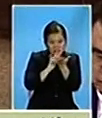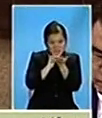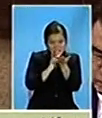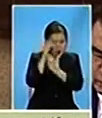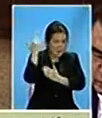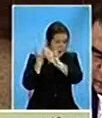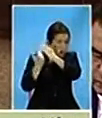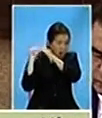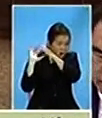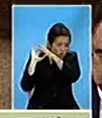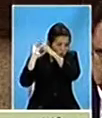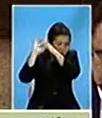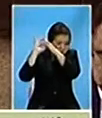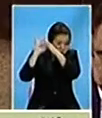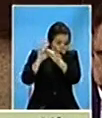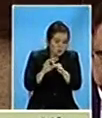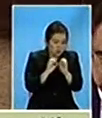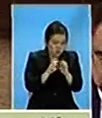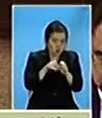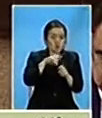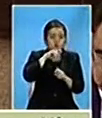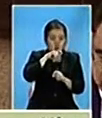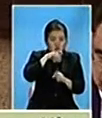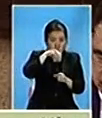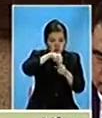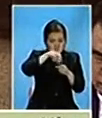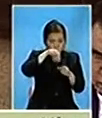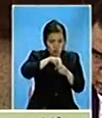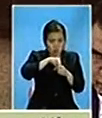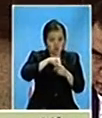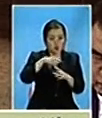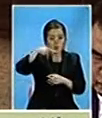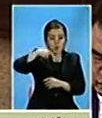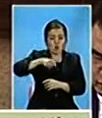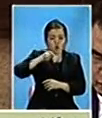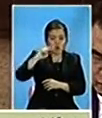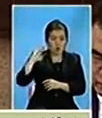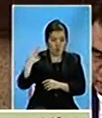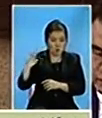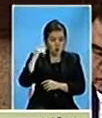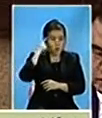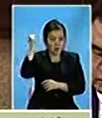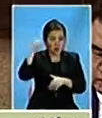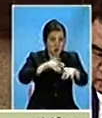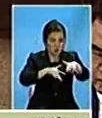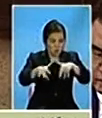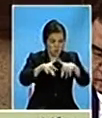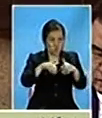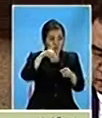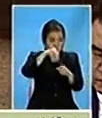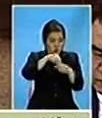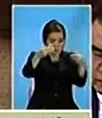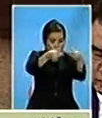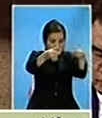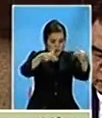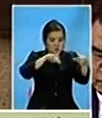ในพระบัญญัติคุ้มครองและส่งเสริมภูมิปัญญาการแพทย์แผนไทยซึ่งกว้างขวางกว่านะครับใน